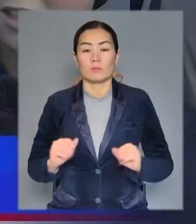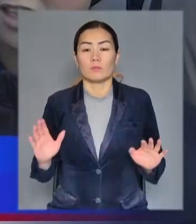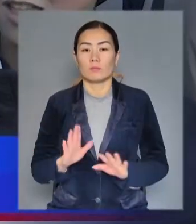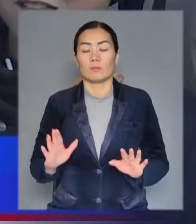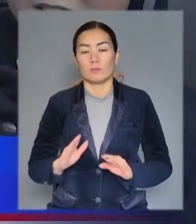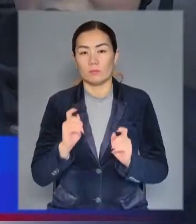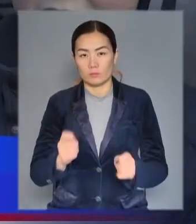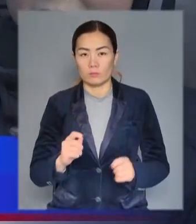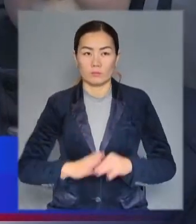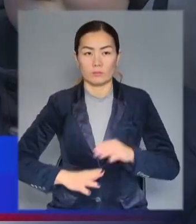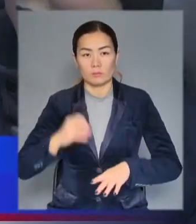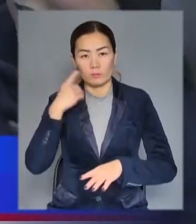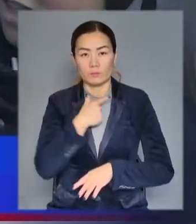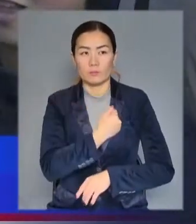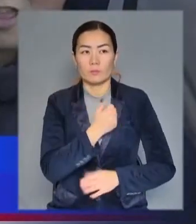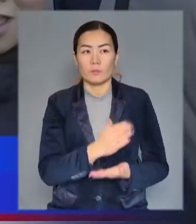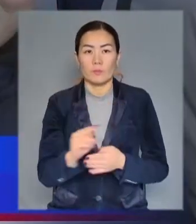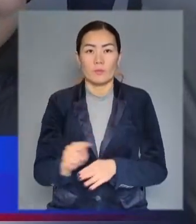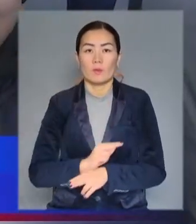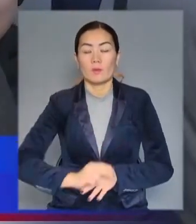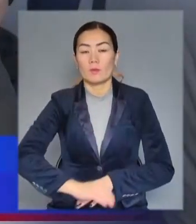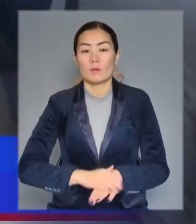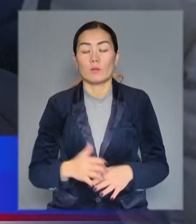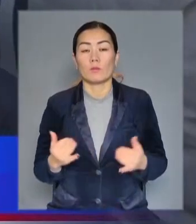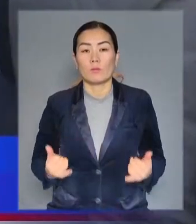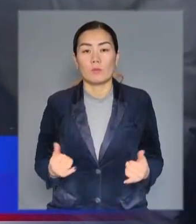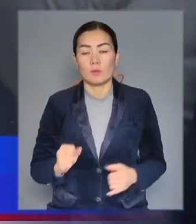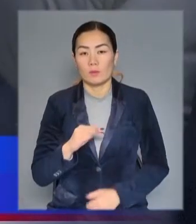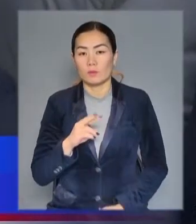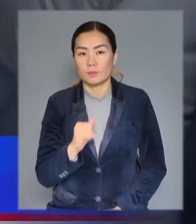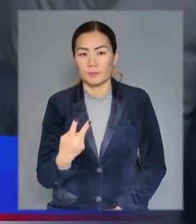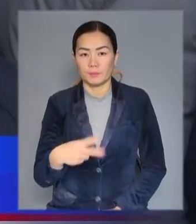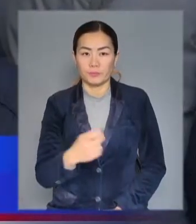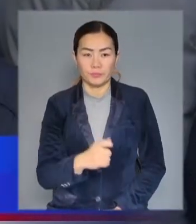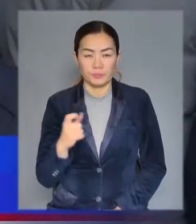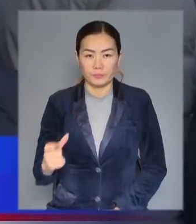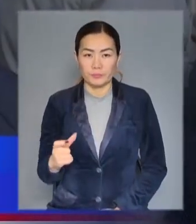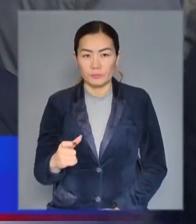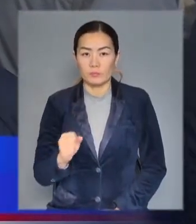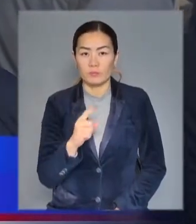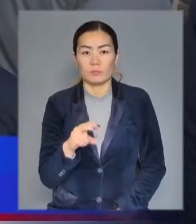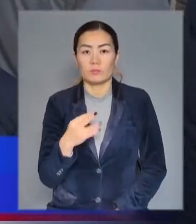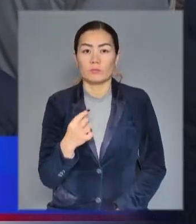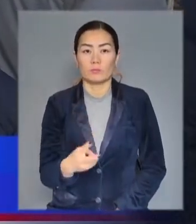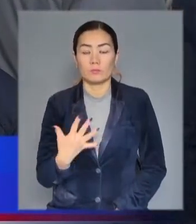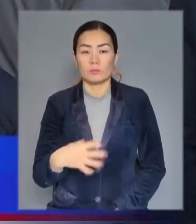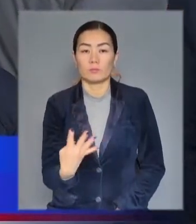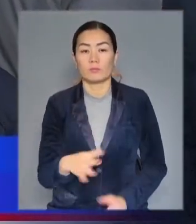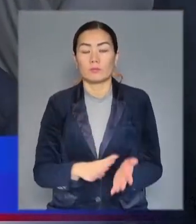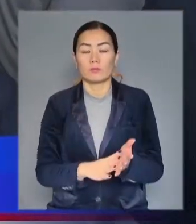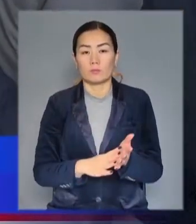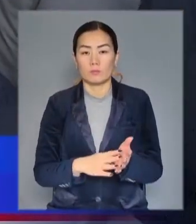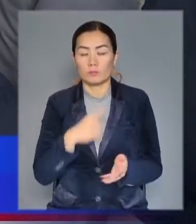табиғаттың сыйы емес, ол саналы әскери тәрбиенің жемісі. Бүгінгі таңда атыраулық 20 азамат Жаңаөзен қаласында